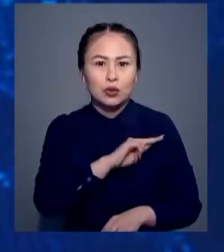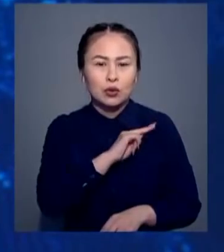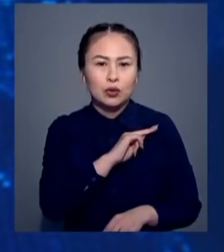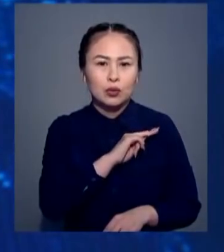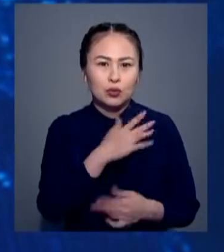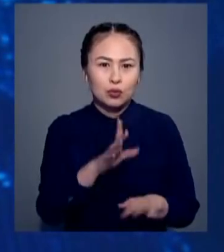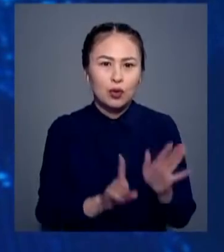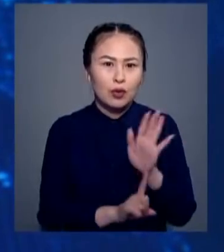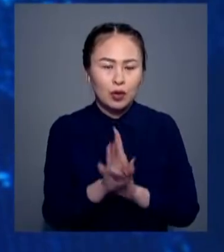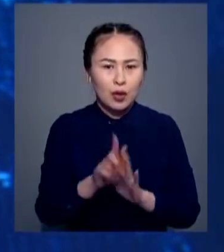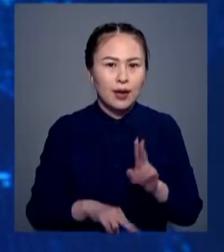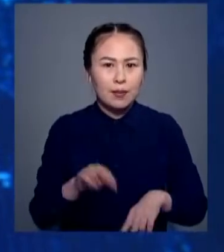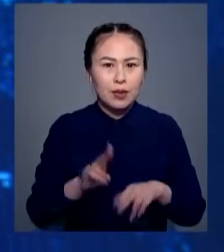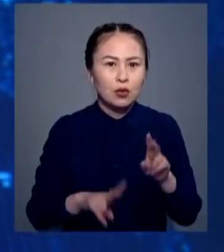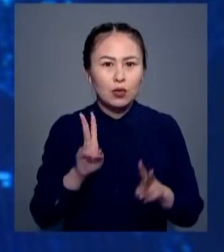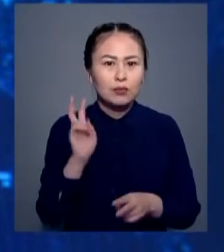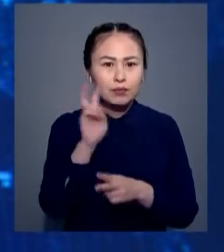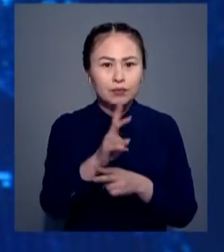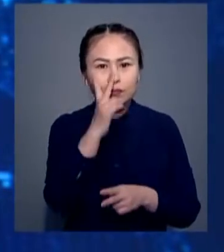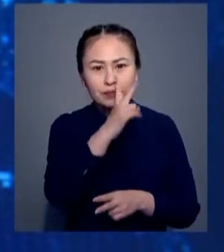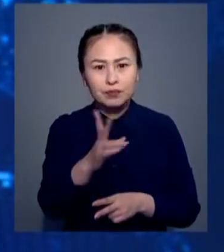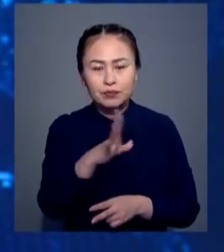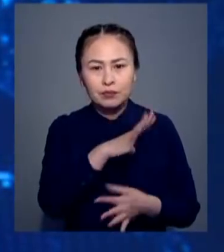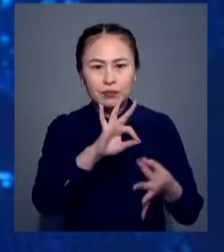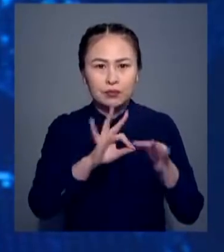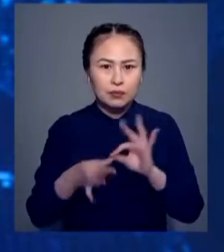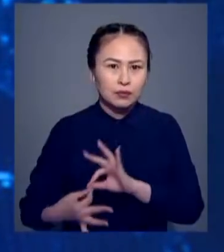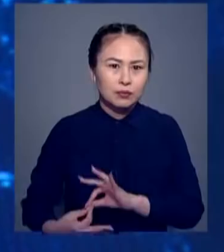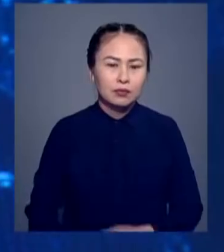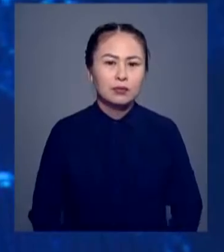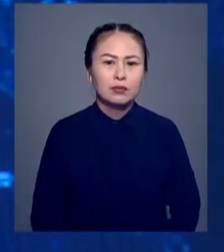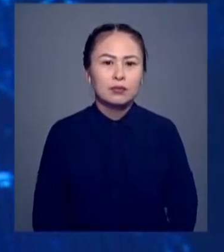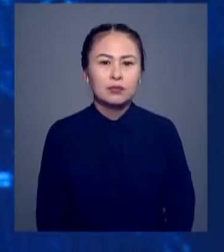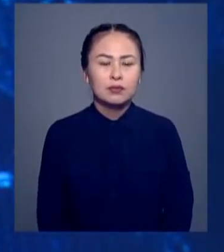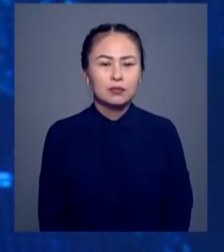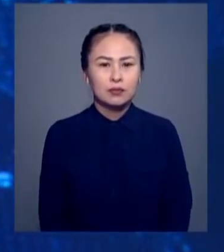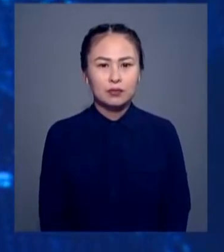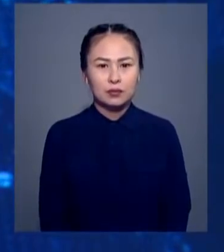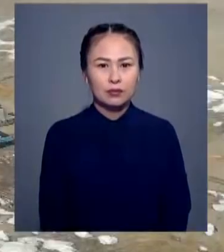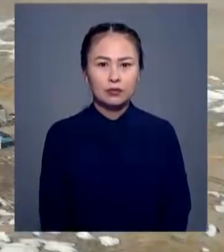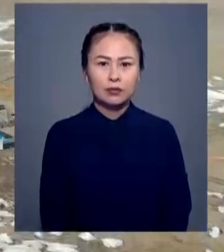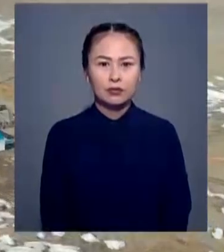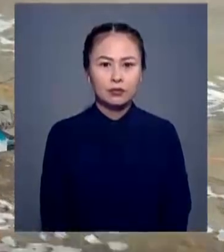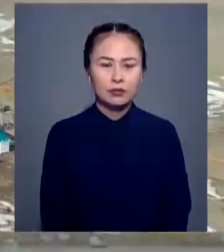жұмысы қызу жүріп жатыр. Құрылысқа барып көрген әріптесім Гүлзия Нақыпқызы баяндайды.